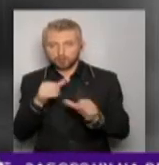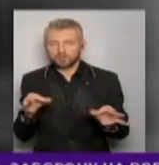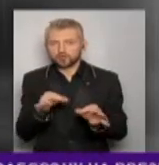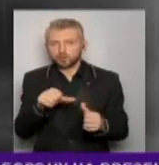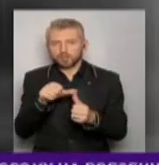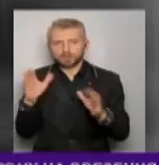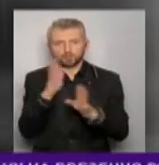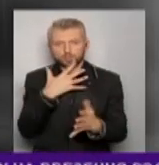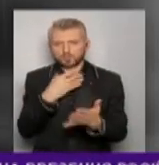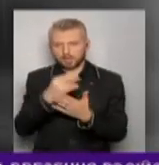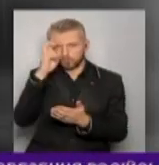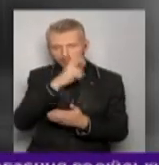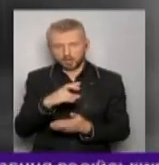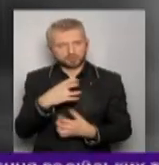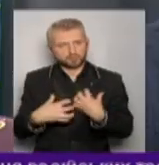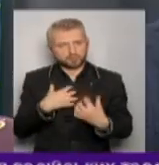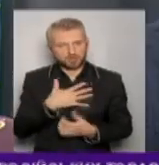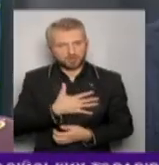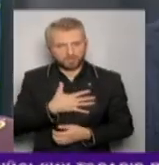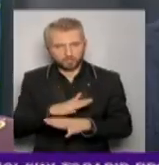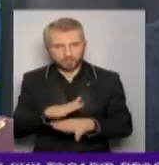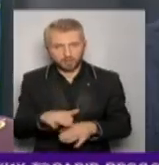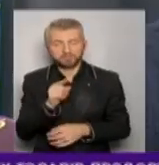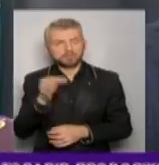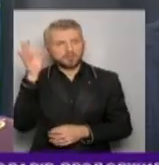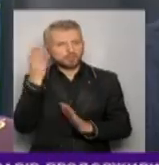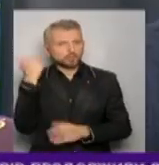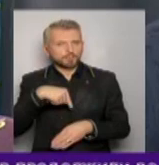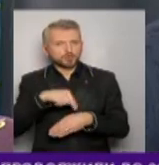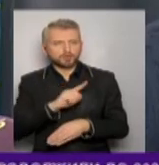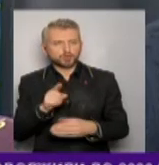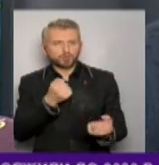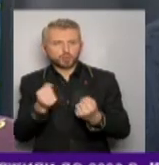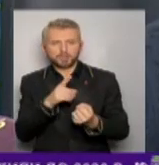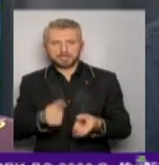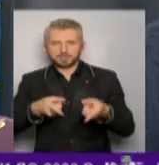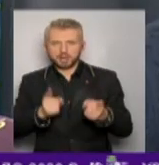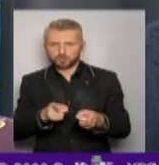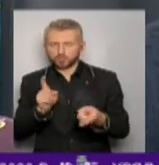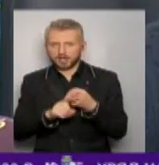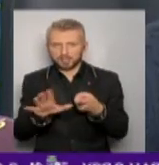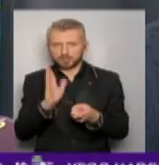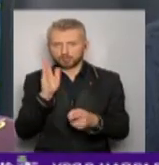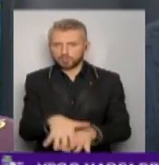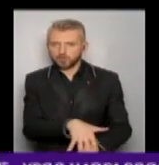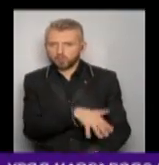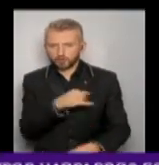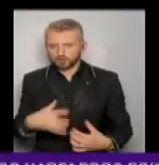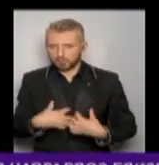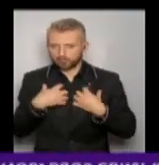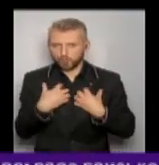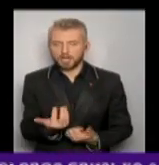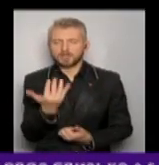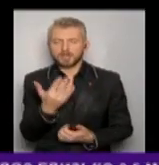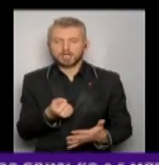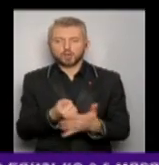власної країни, не бентежило. Нікіта згадує, тоді відчув, що боротьба за справжню незалежність буде тривалою і страшною. Скільки до